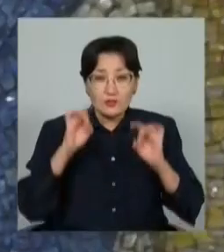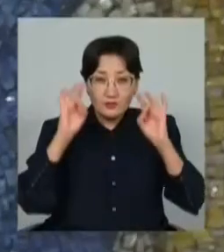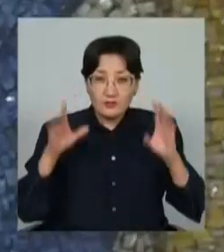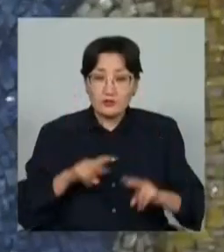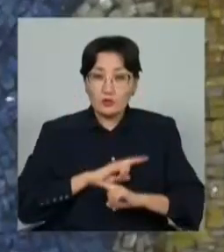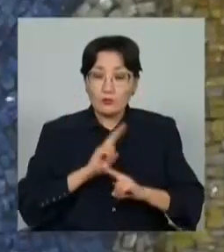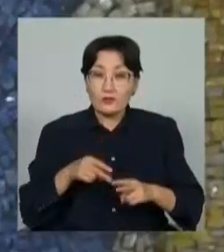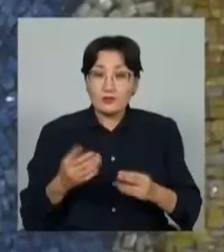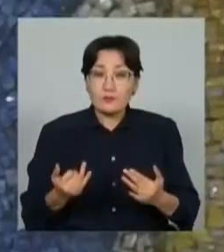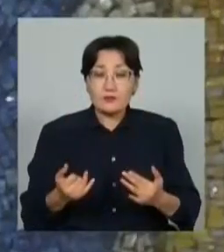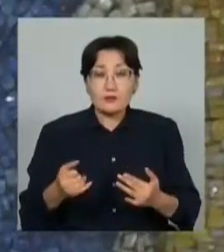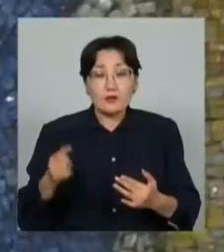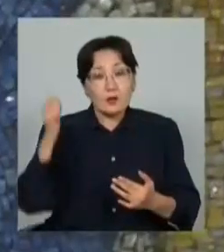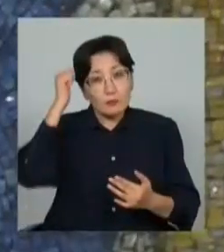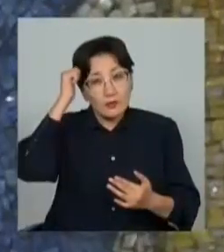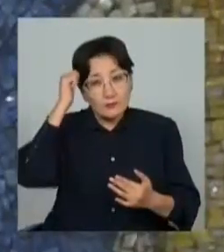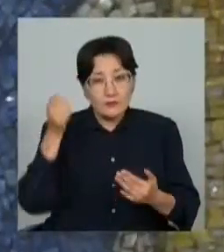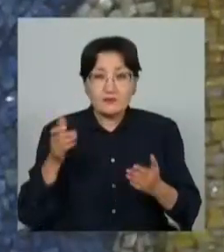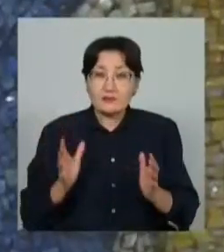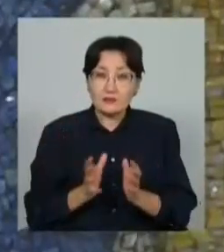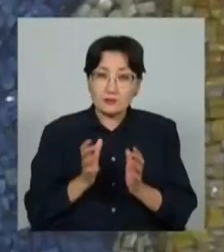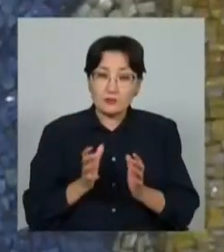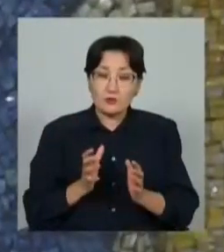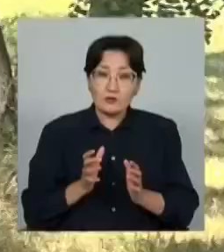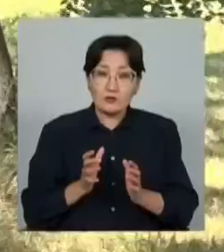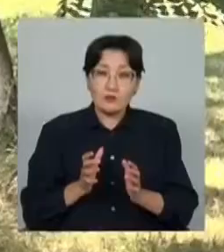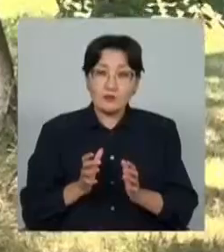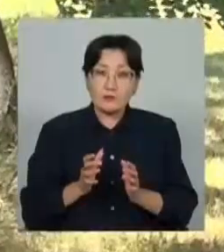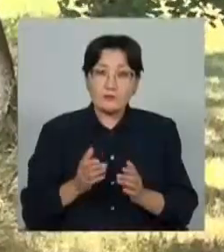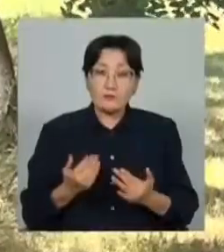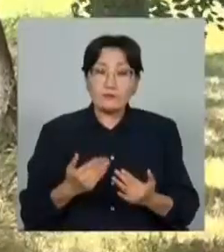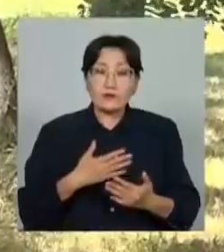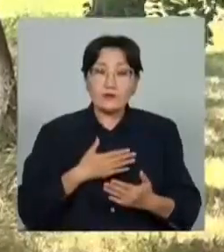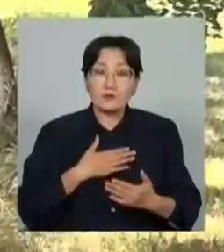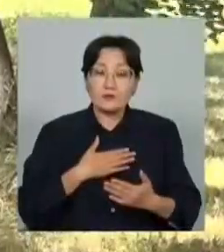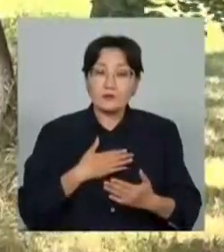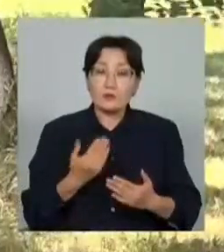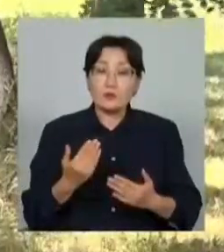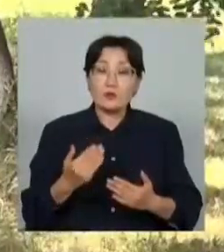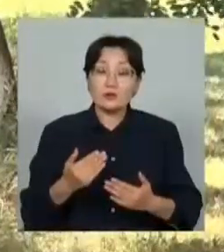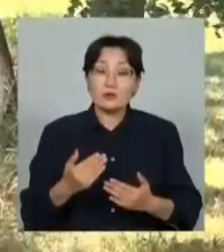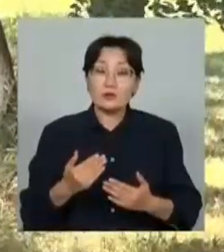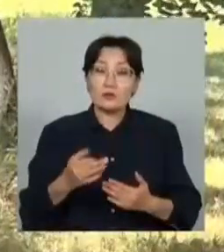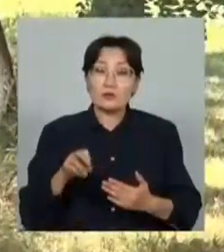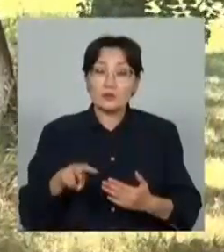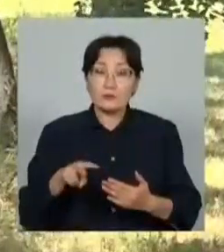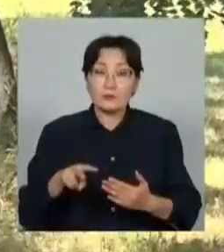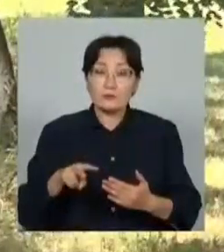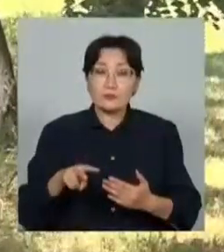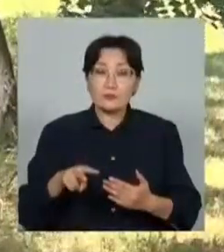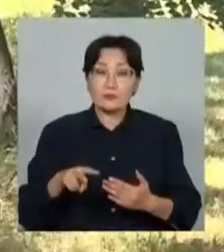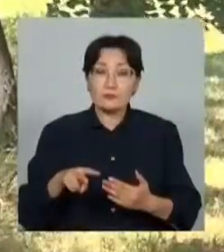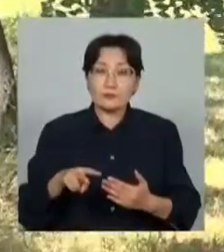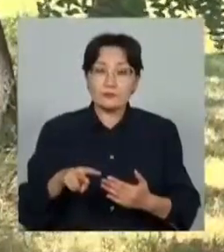біздің киногерлердің есінде мәңгі сақталады деп есептеймін. Қалады да. Ол біздің ағамыз ғана емес, ол кісі біздің жол басшымыз